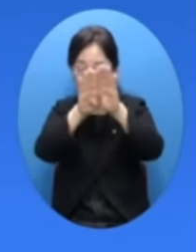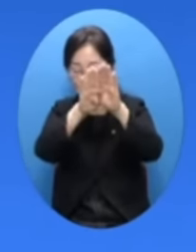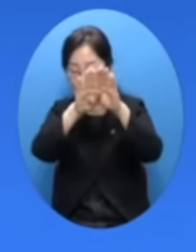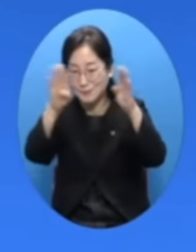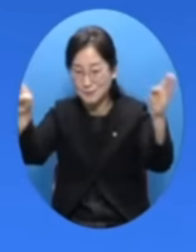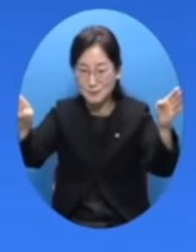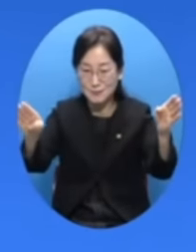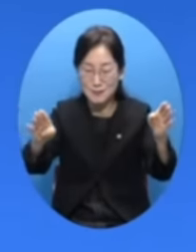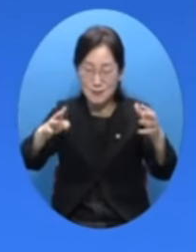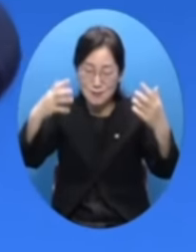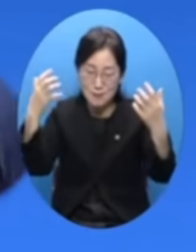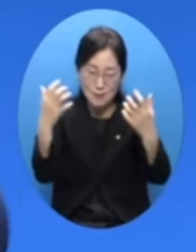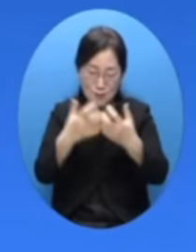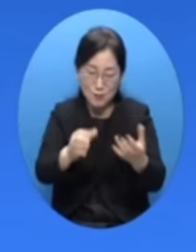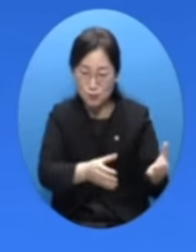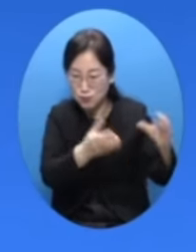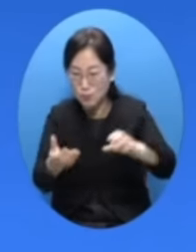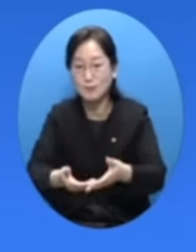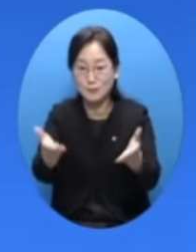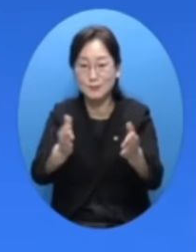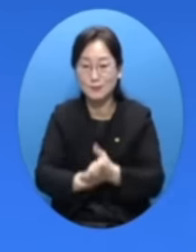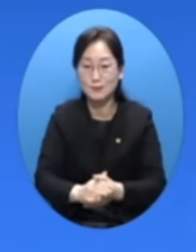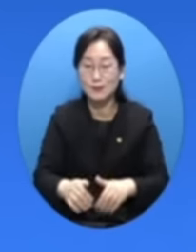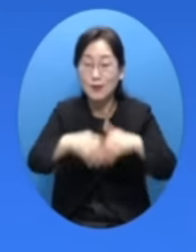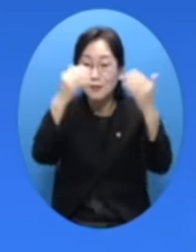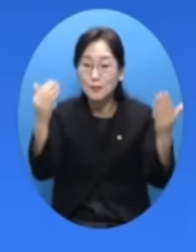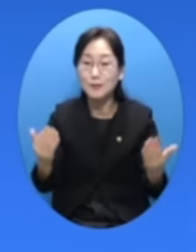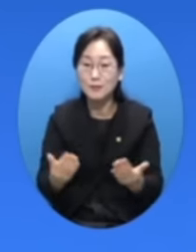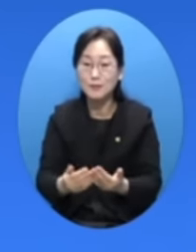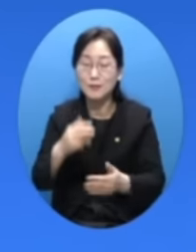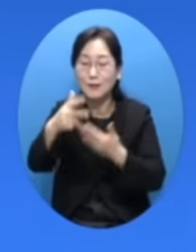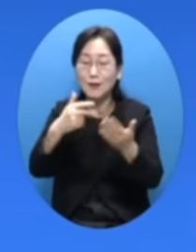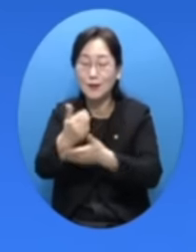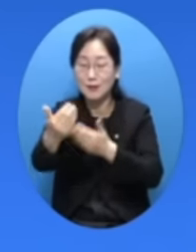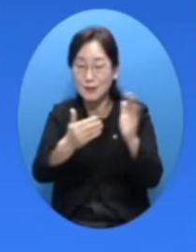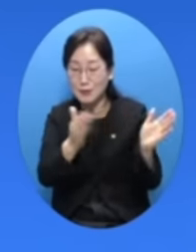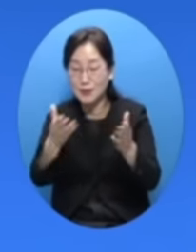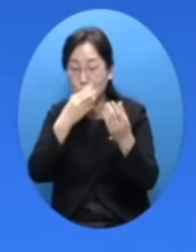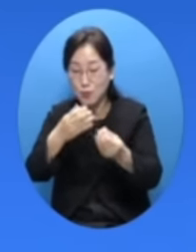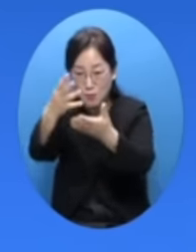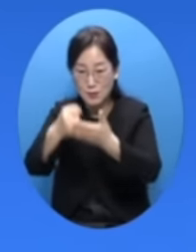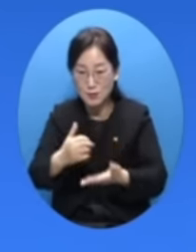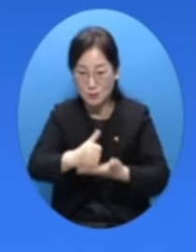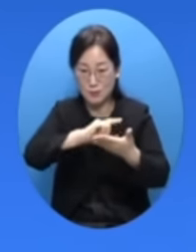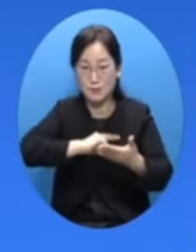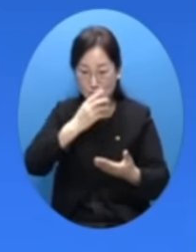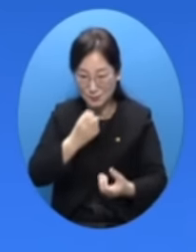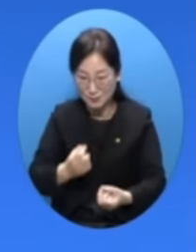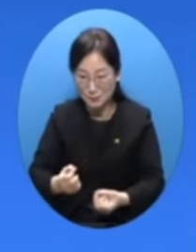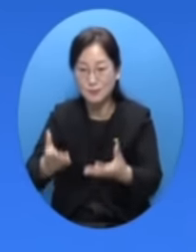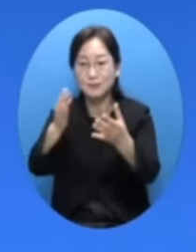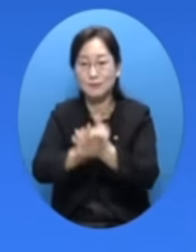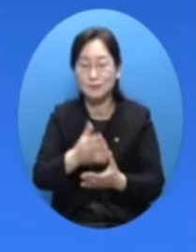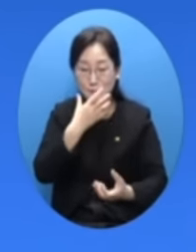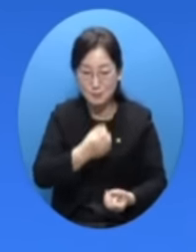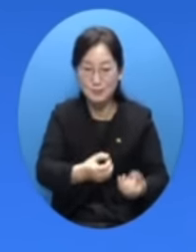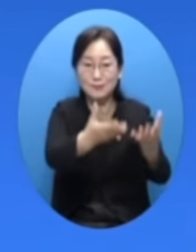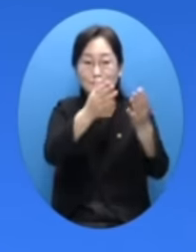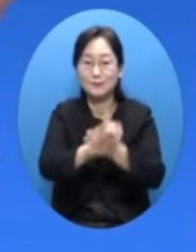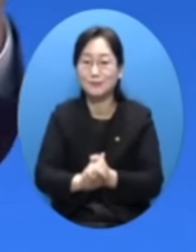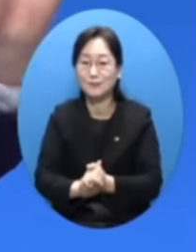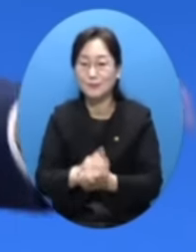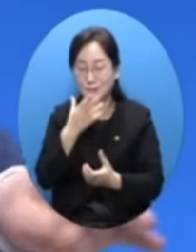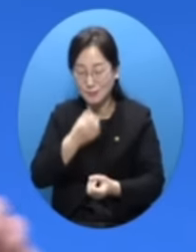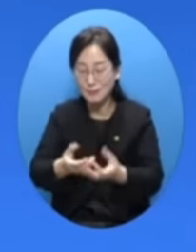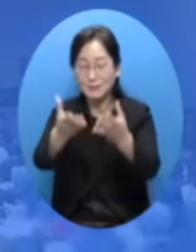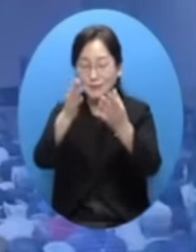없이 부어주시는 것입니다. 네. 여러분 모두가 야훼의 복을 받게 되기를 주님의 이름으로 축원합니다. 축원합니다.